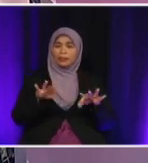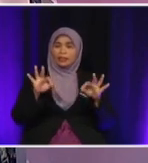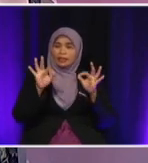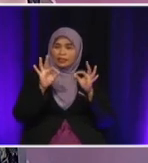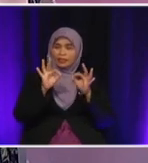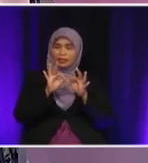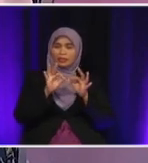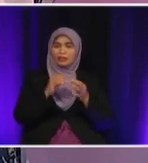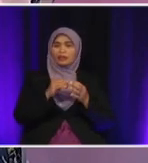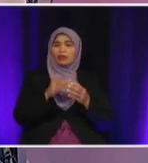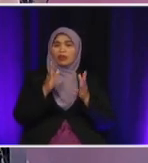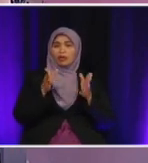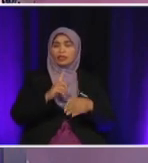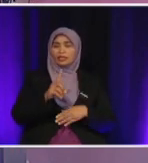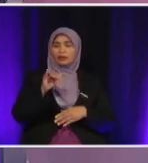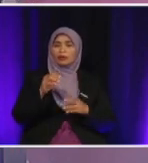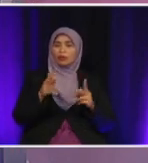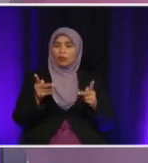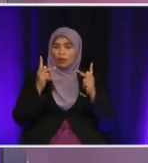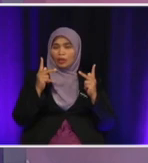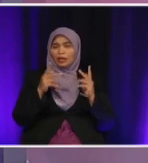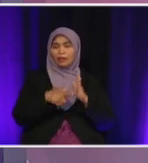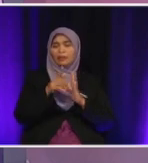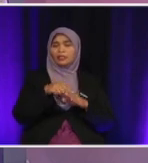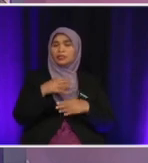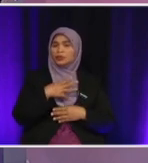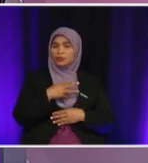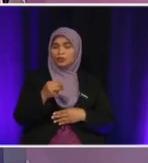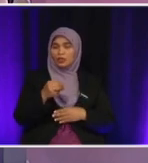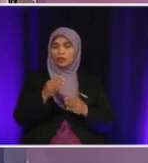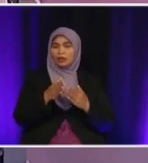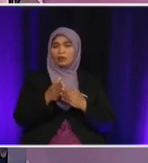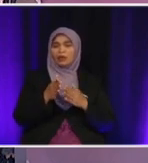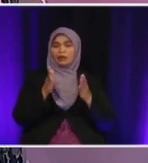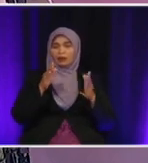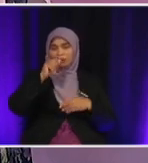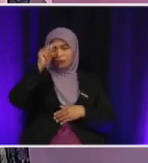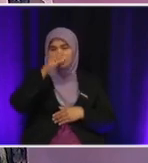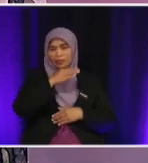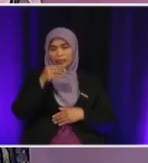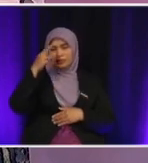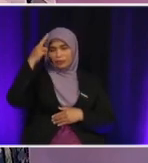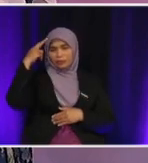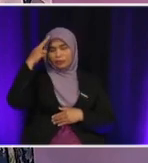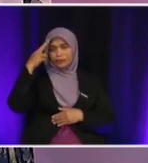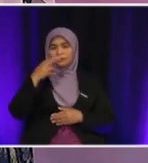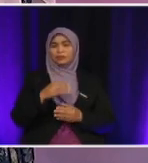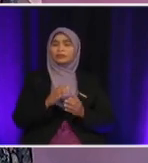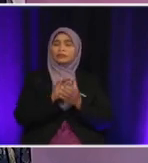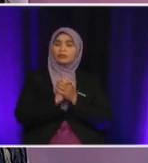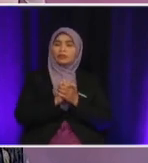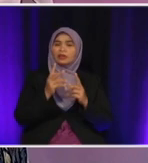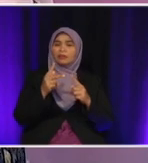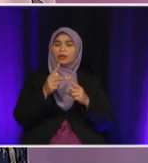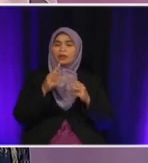yang kuat lebih disukai oleh Allah dan Rasul berbanding dengan orang Islam yang lemah ya Oke kita hanya kepada murid-murid rekan-rekan